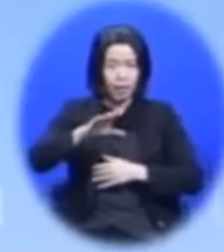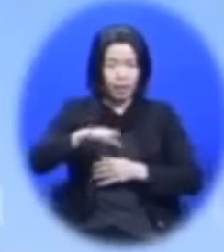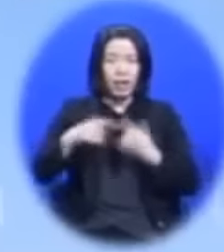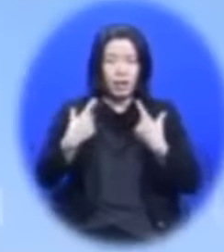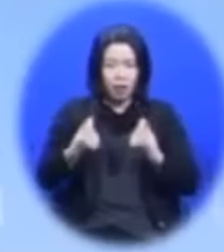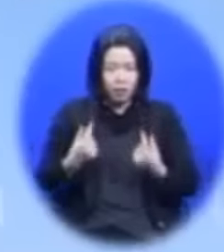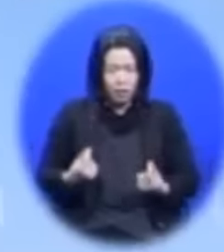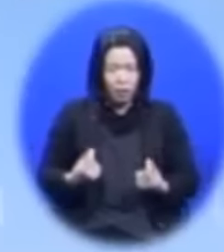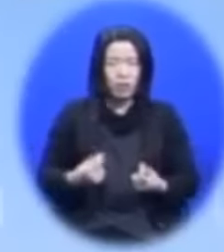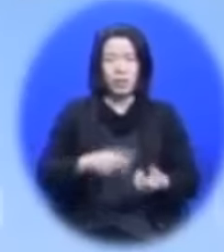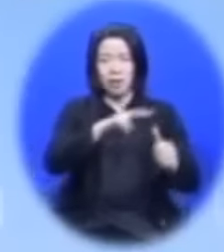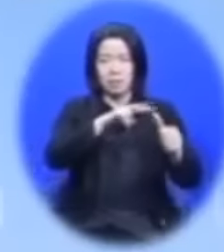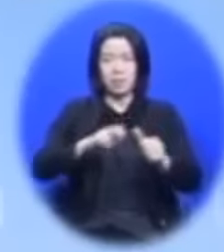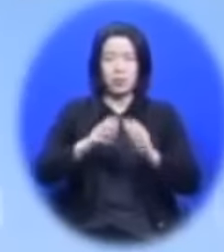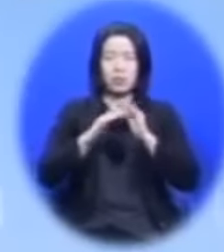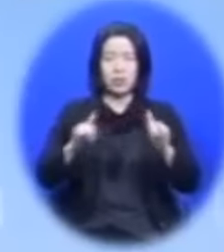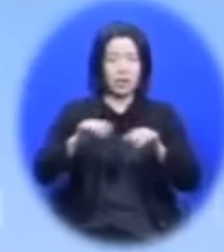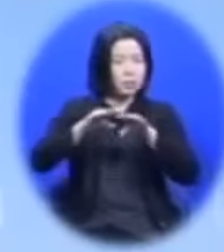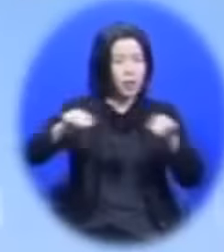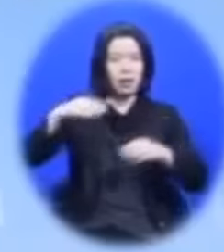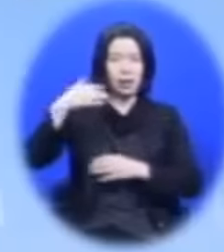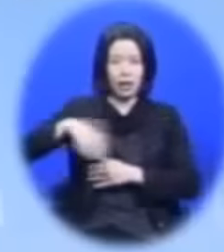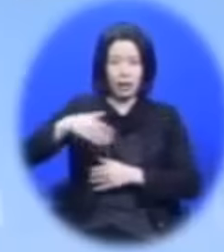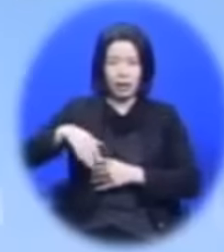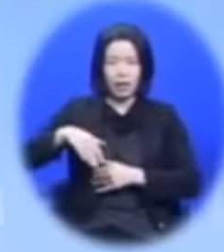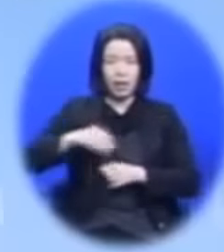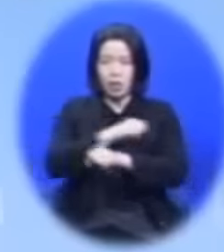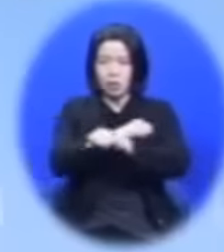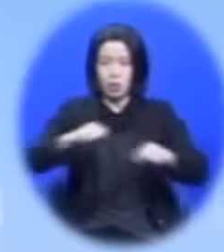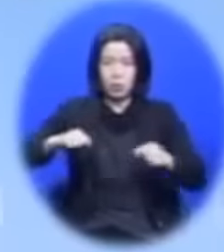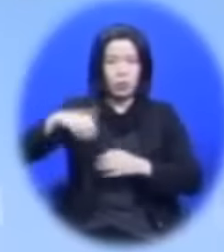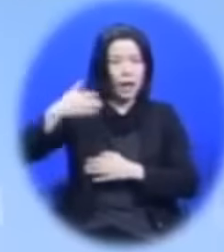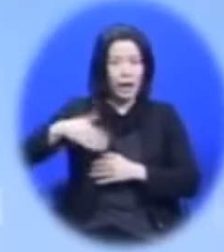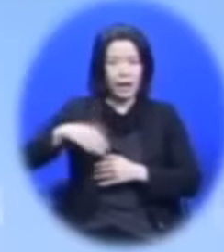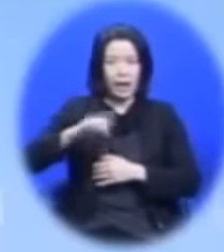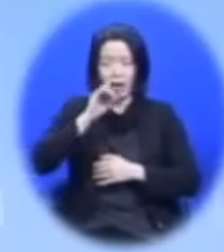여전히 미운 사람이 해결이 안 되고 용서가 안 된다면